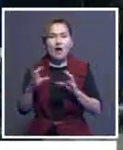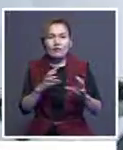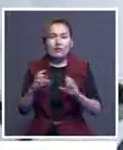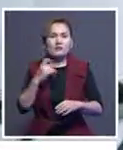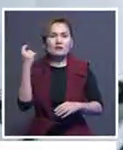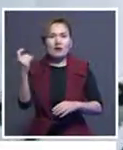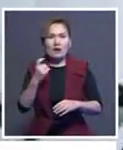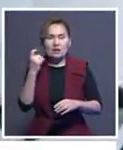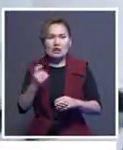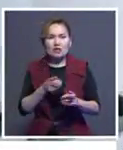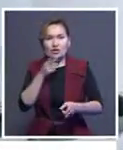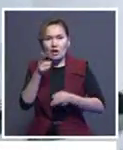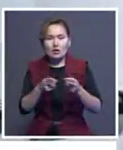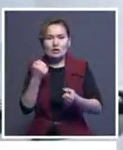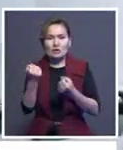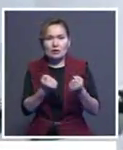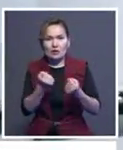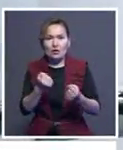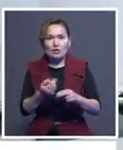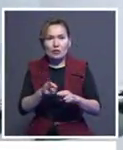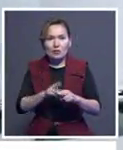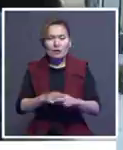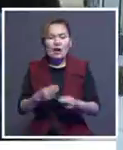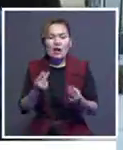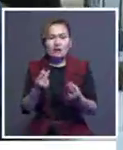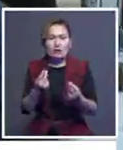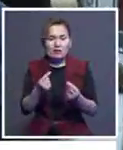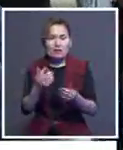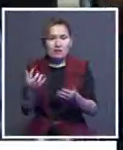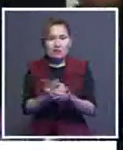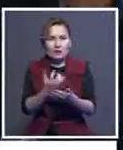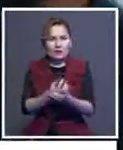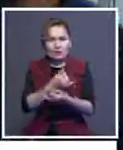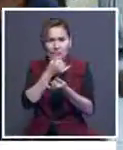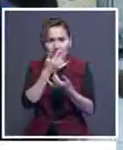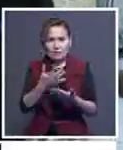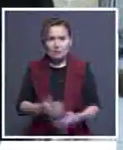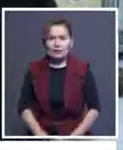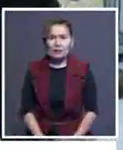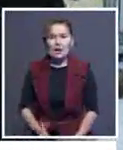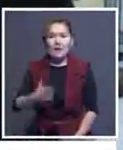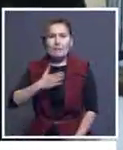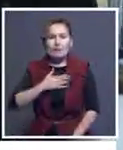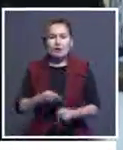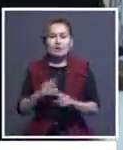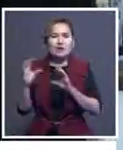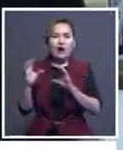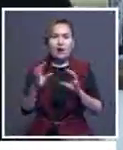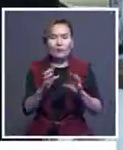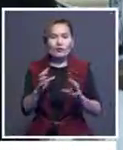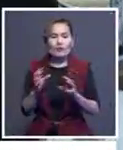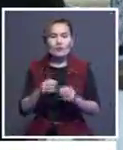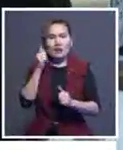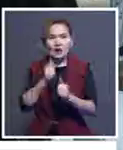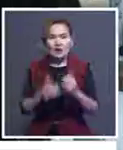ең құрығанда қаңтар айының қарызын жоюды талап етуде. Бір рейс жасадық, 1700 теңге келді. Қалтамыздан 300 теңге қосып,